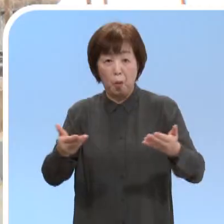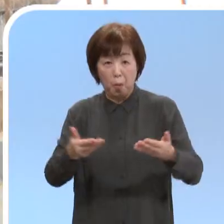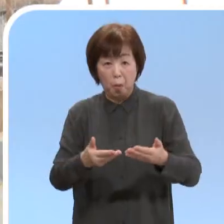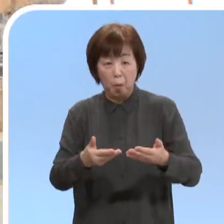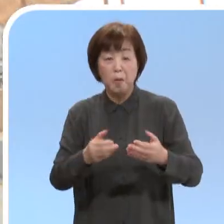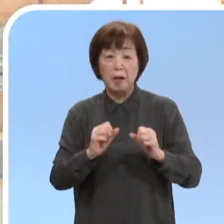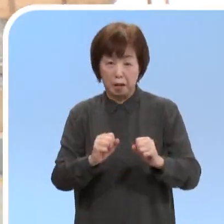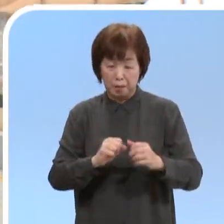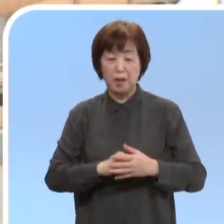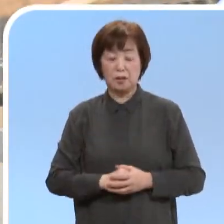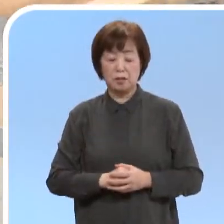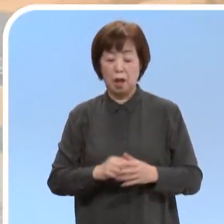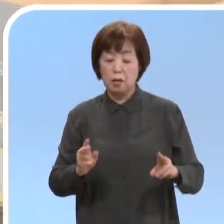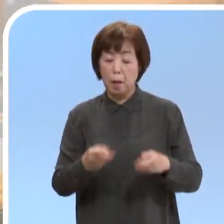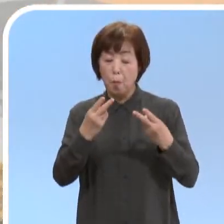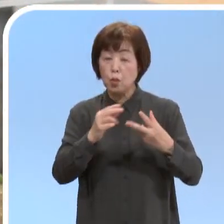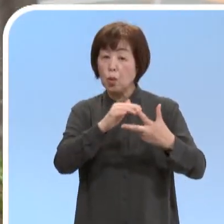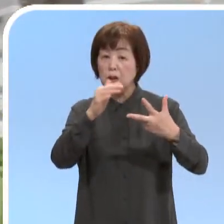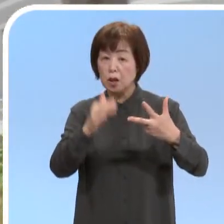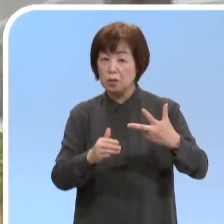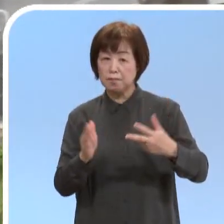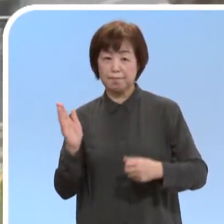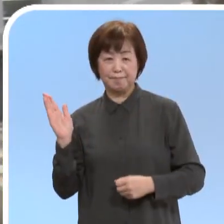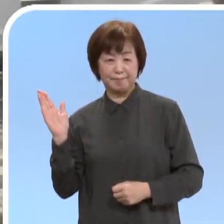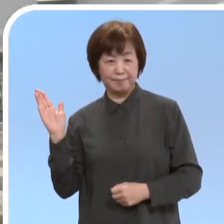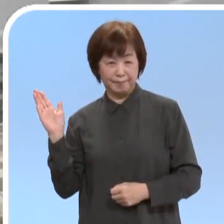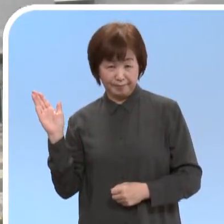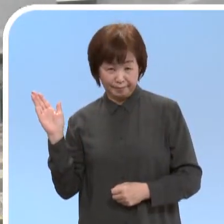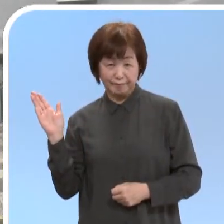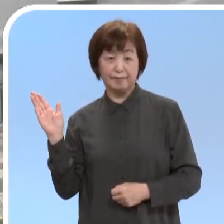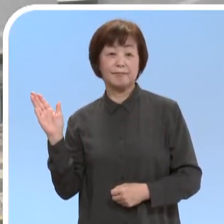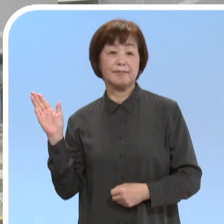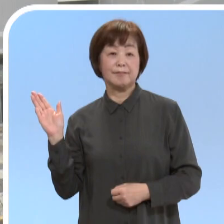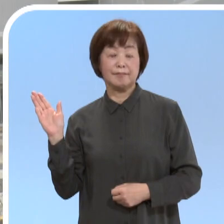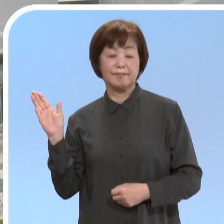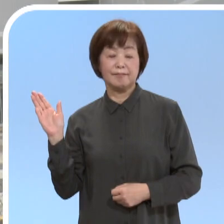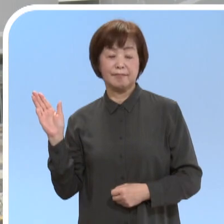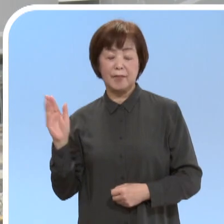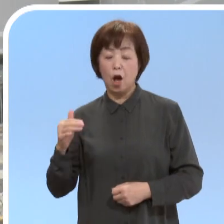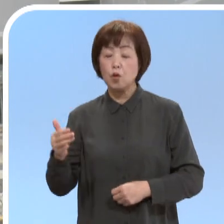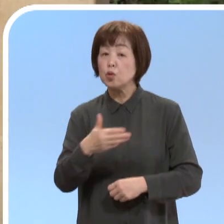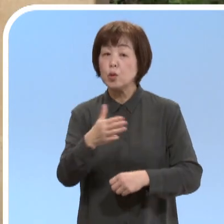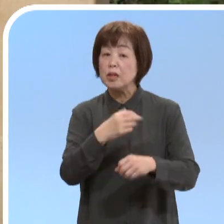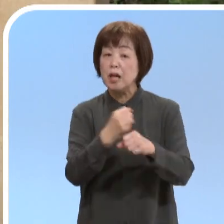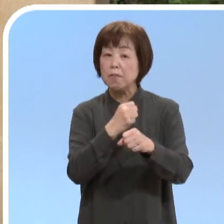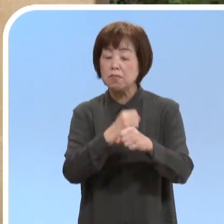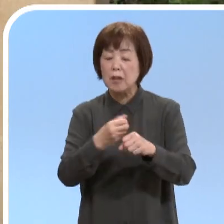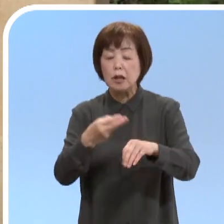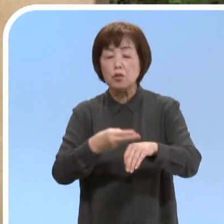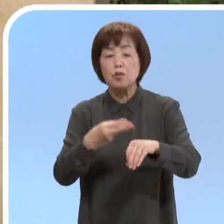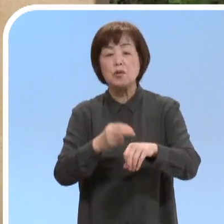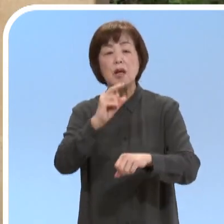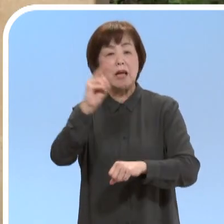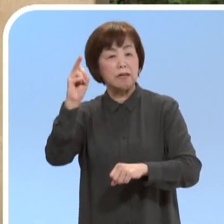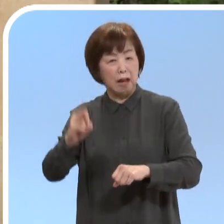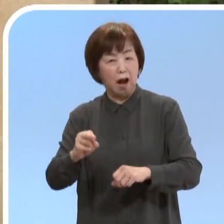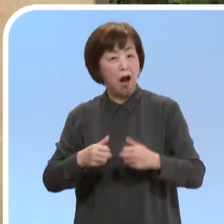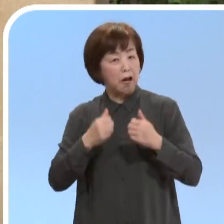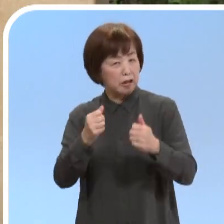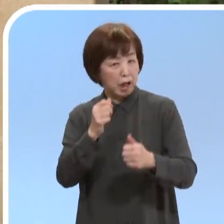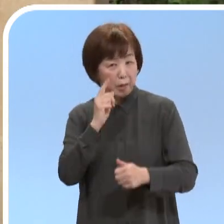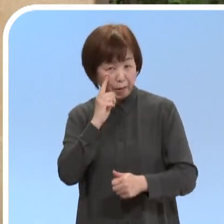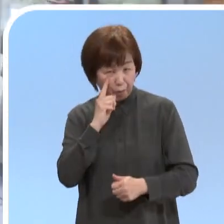ですその専門期間の1つなんですけどねそれがここなんですよ水産技術センター今から行ってみようと